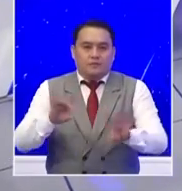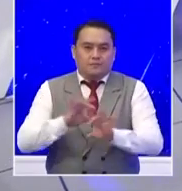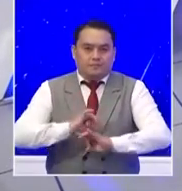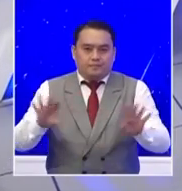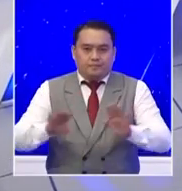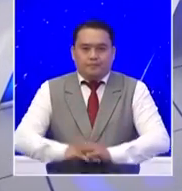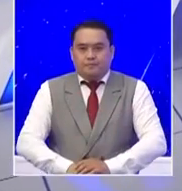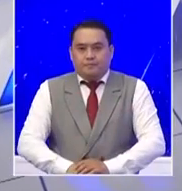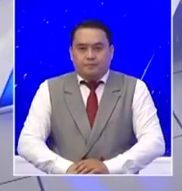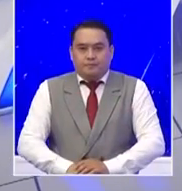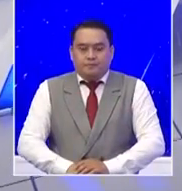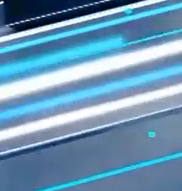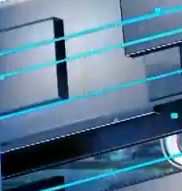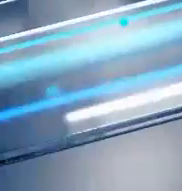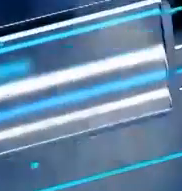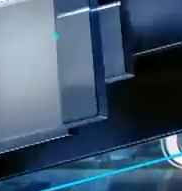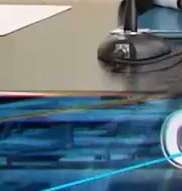важном.